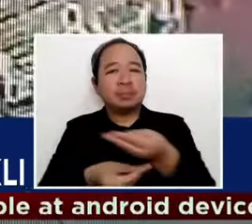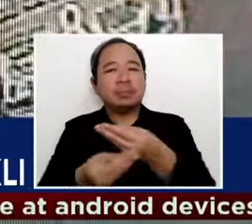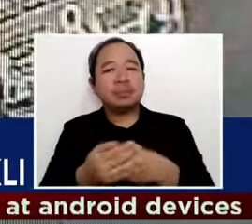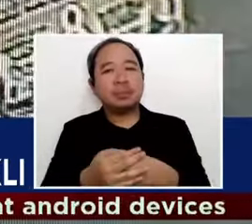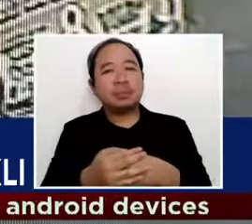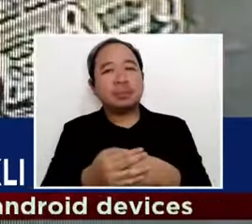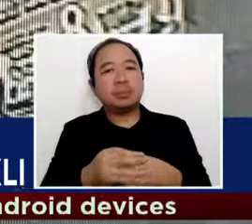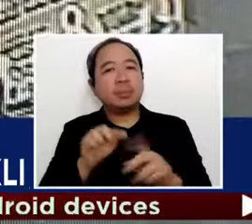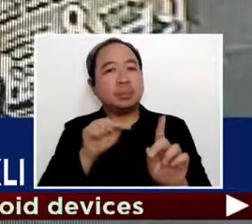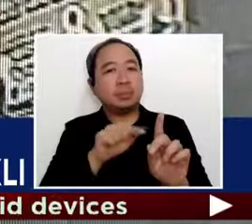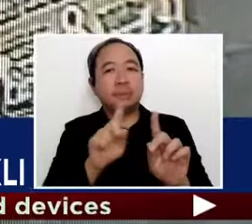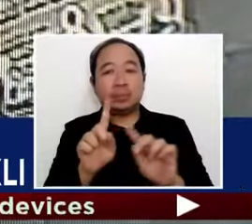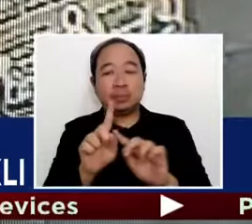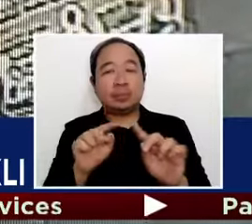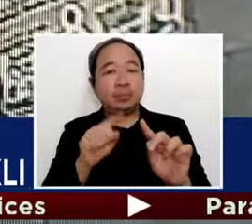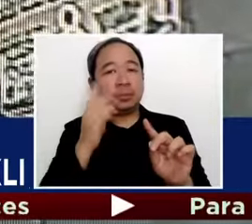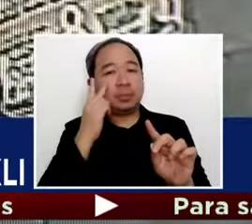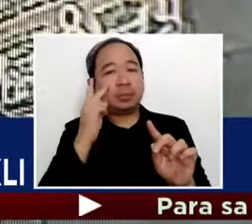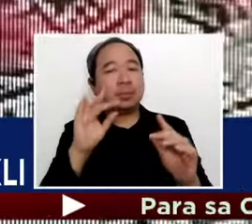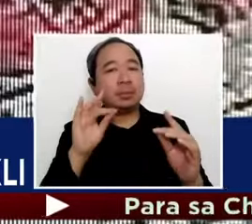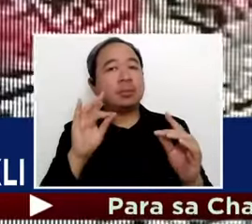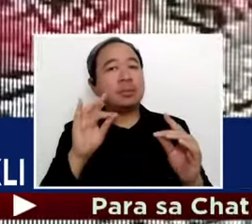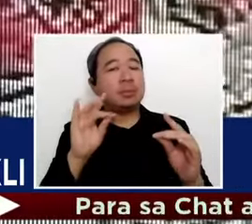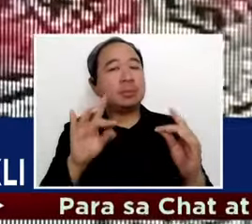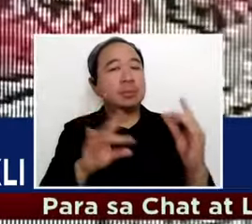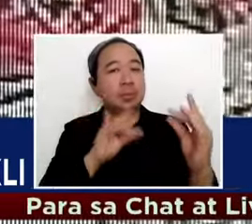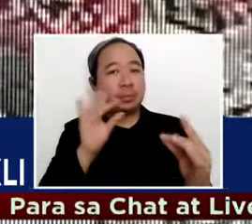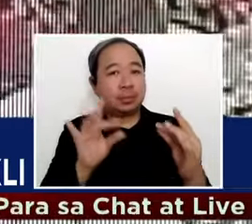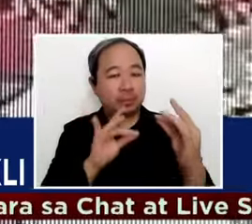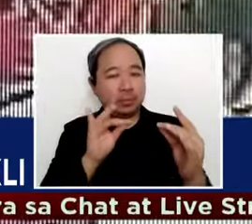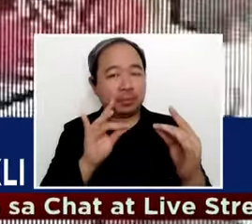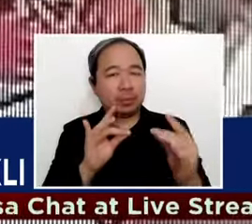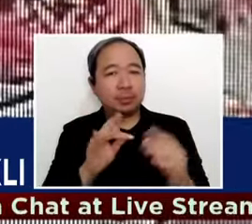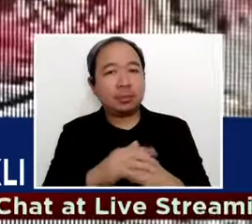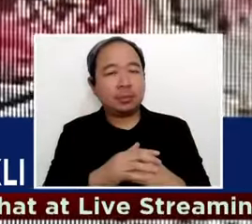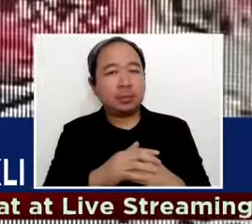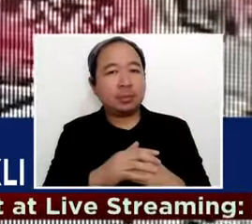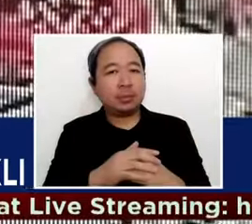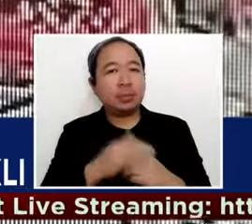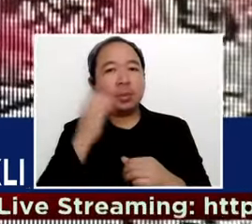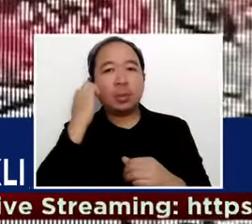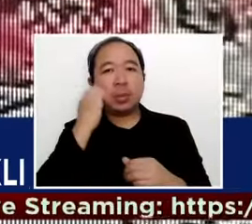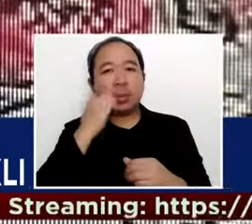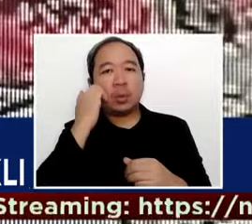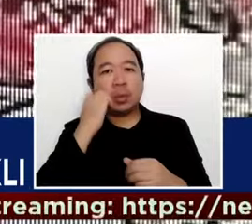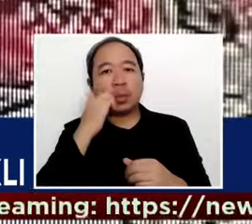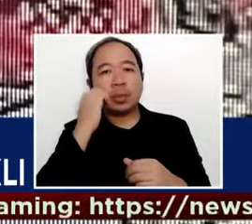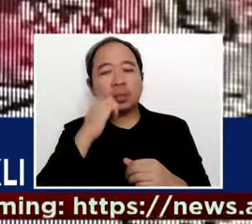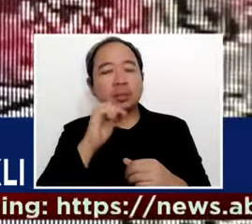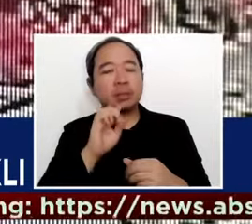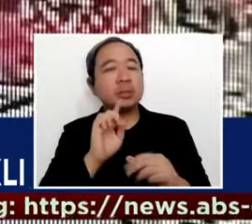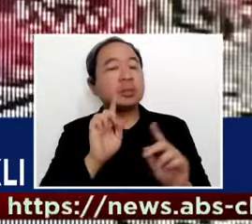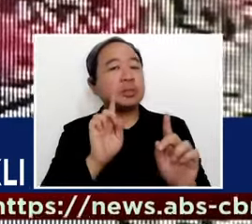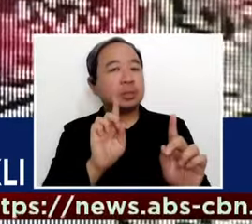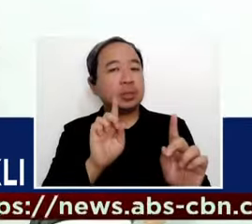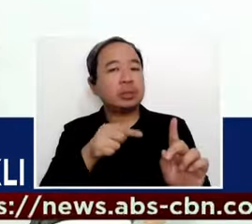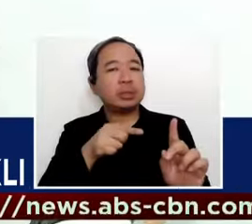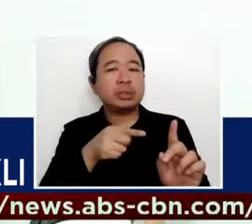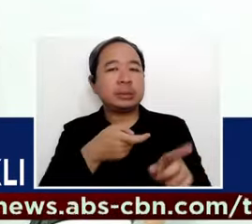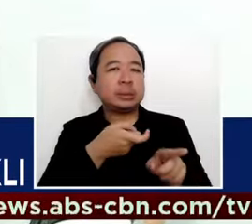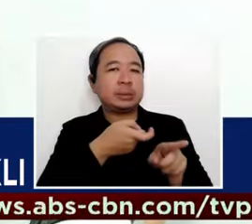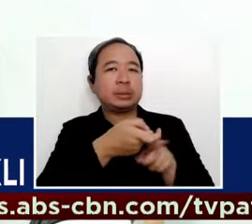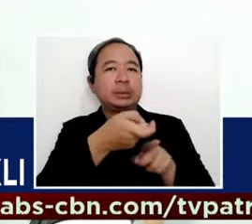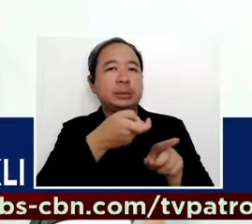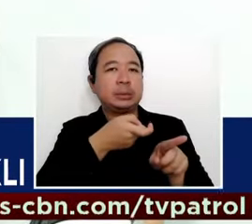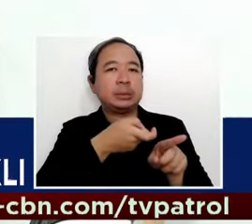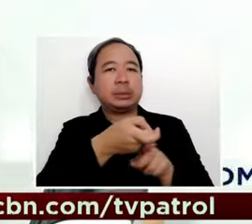ang tindero at ang biktima na kinilalang isang chef. Madalas, binibiro nitong chef, itong biktima si sospek. Hindi